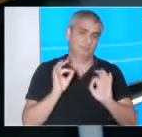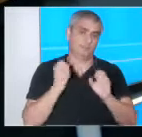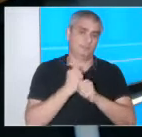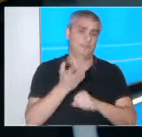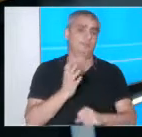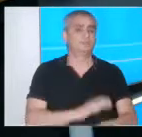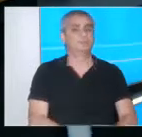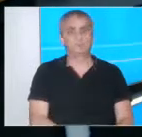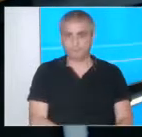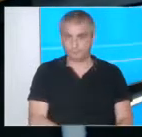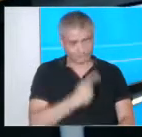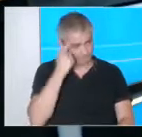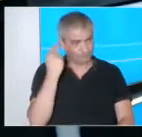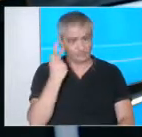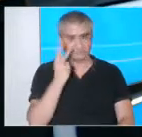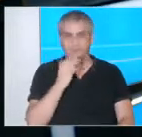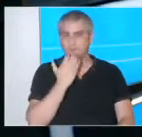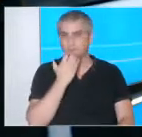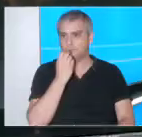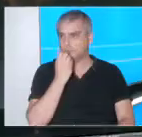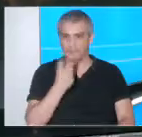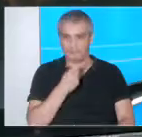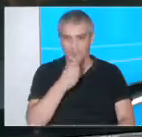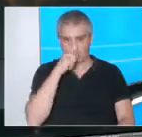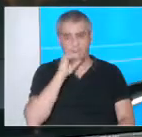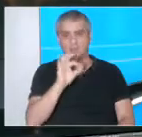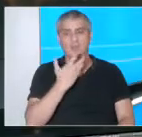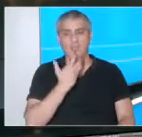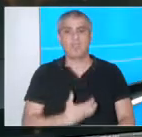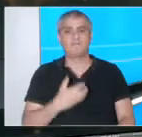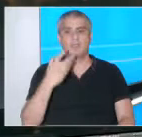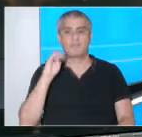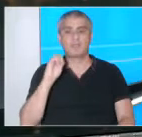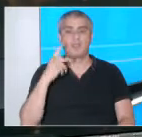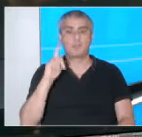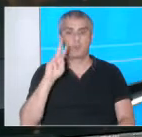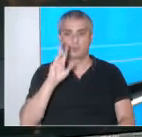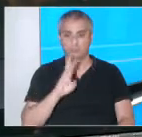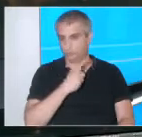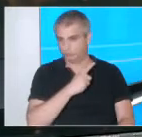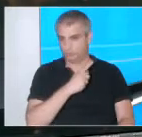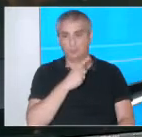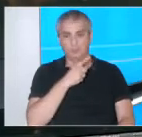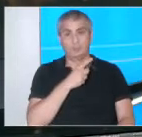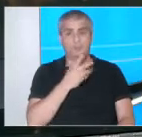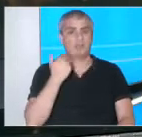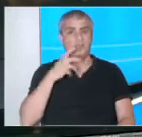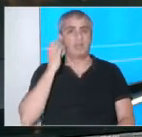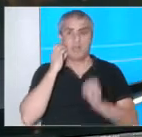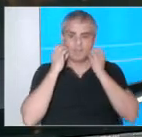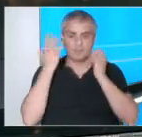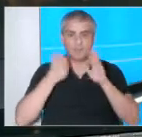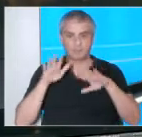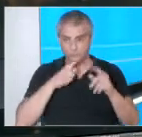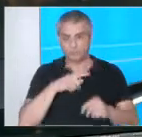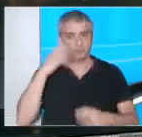המעשה הזה. אני חושב שהוא היה חשוב. יש סיפור מופלא על אביך, הרב מנחם פרוש, שאני מדבר על התקופה הזאת, שרבין היה ראש ממשלה,